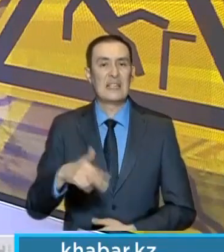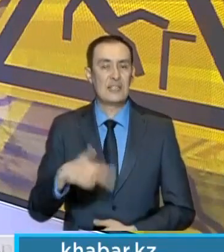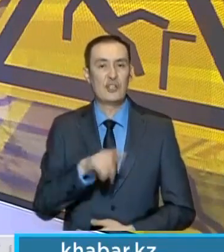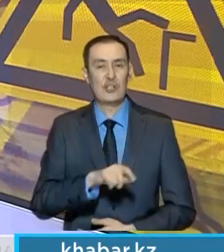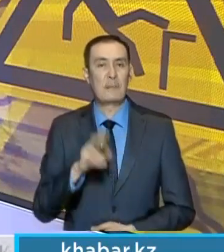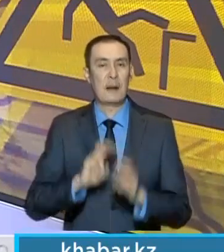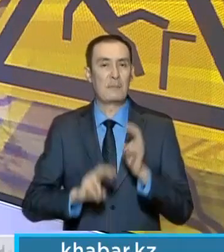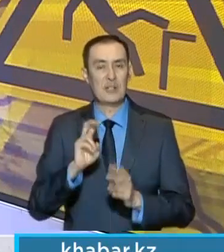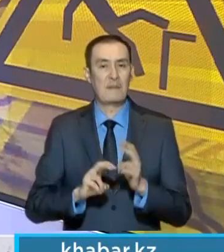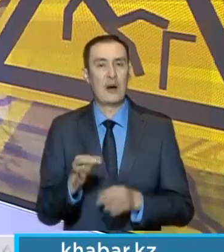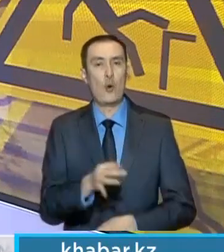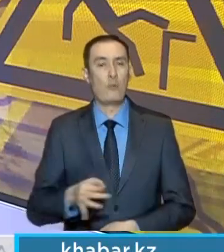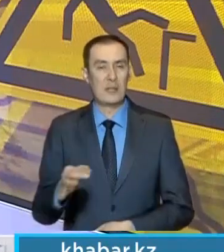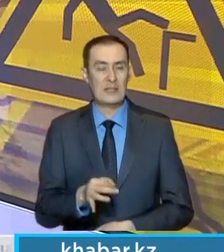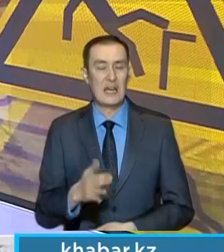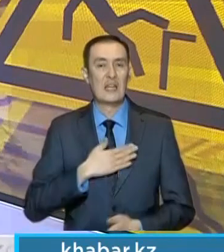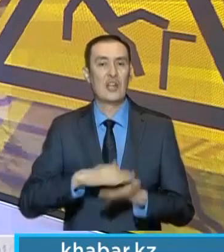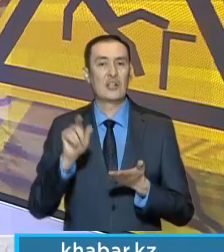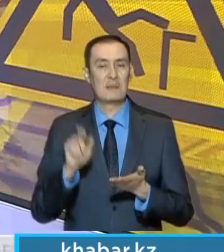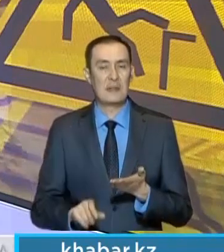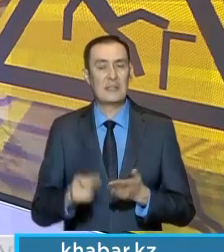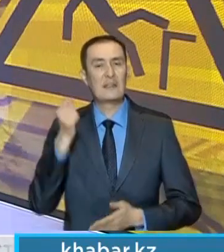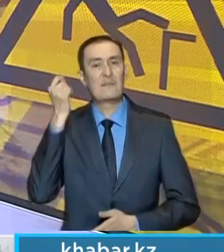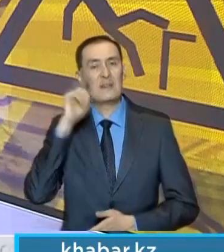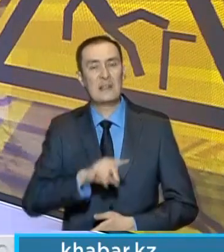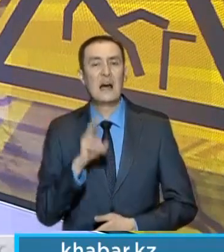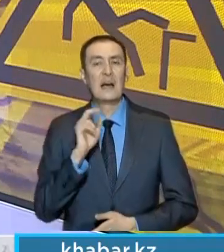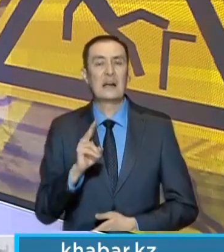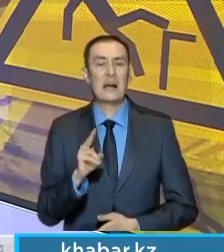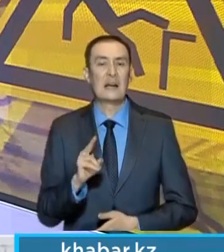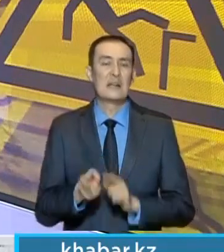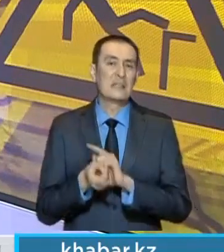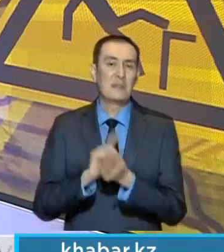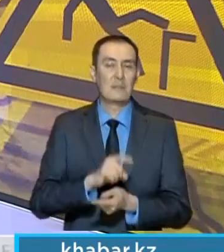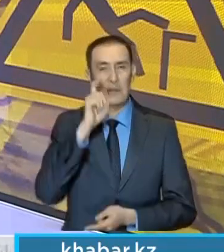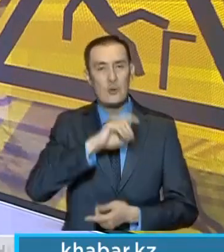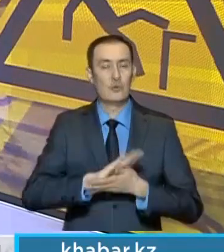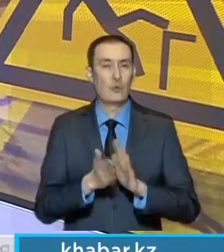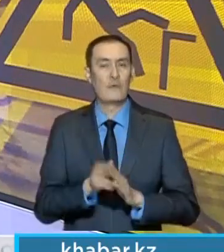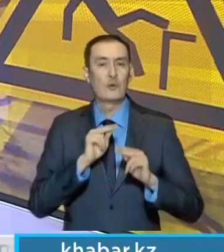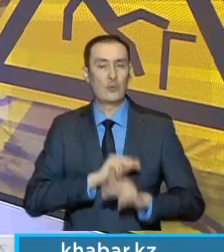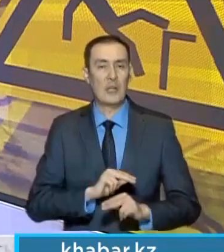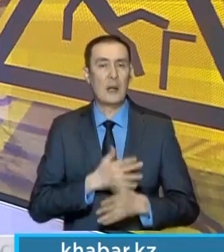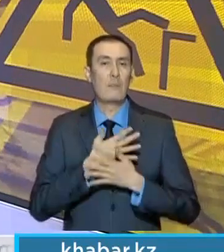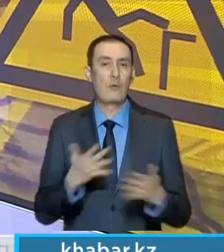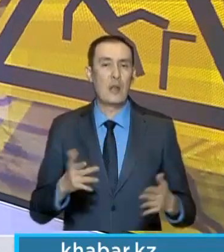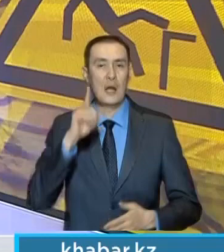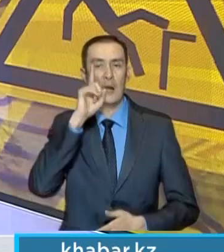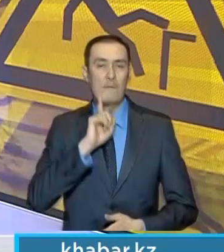жителей промышленного региона Марина золотарёва выяснял Как поменять неблагоприятные условия труда на более